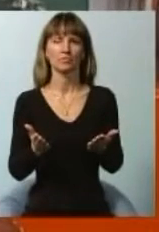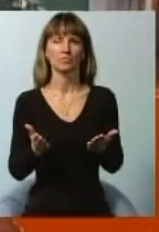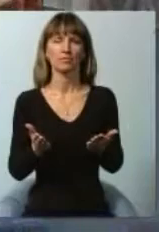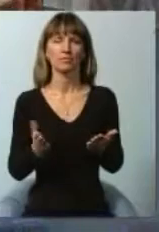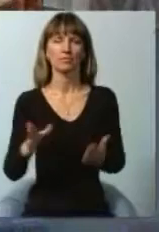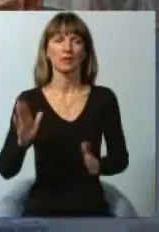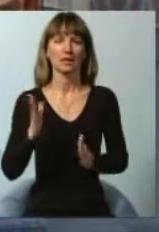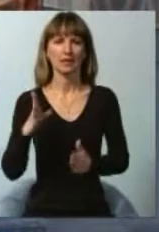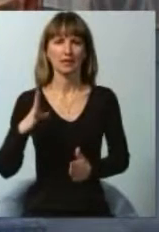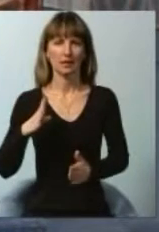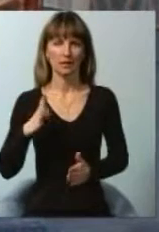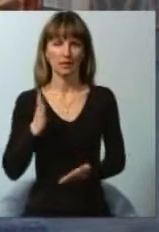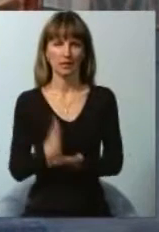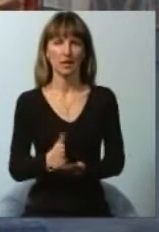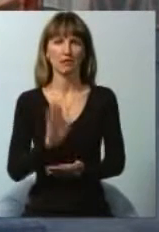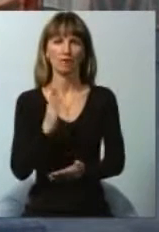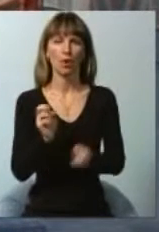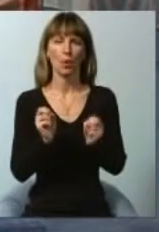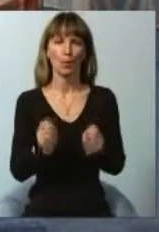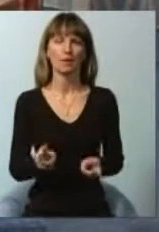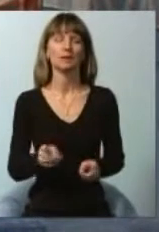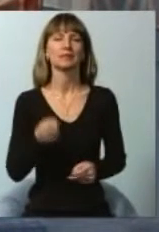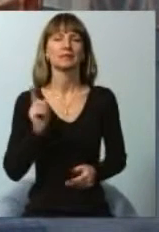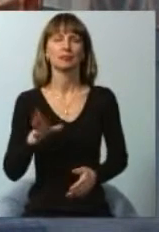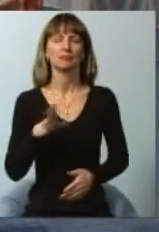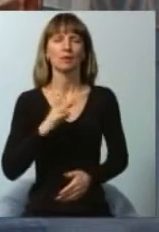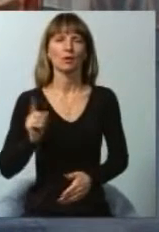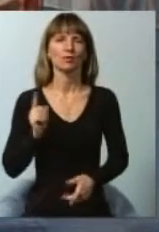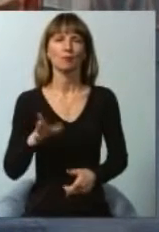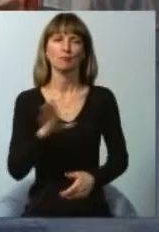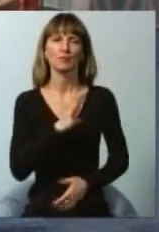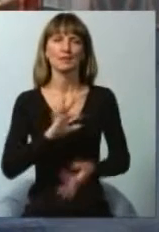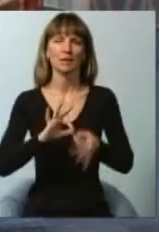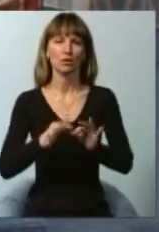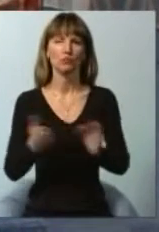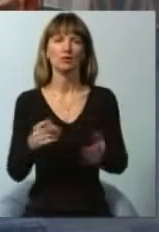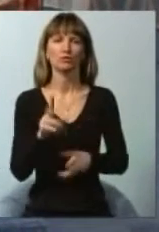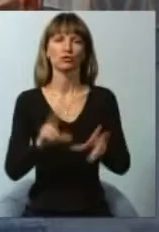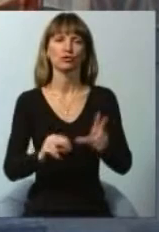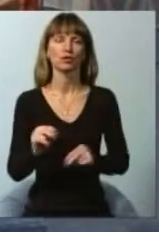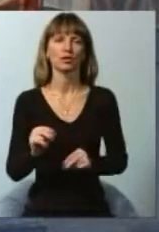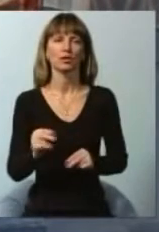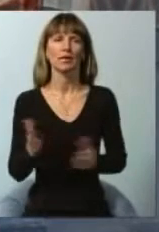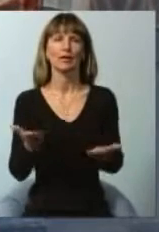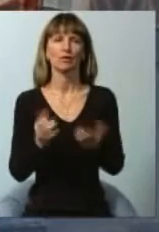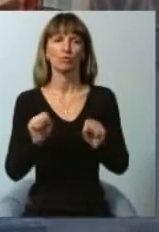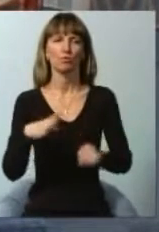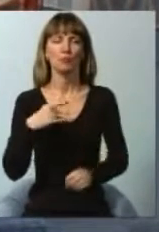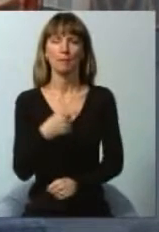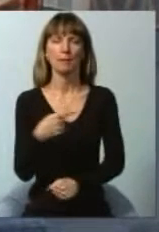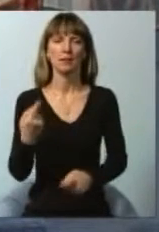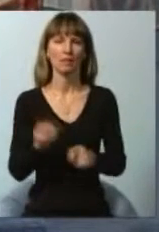яка перебуває у небезпеці, напевно, так? Дійсно, бути охоронцем дійсно таке складно. А як ти вважаєш, а які от можуть бути мінуси у